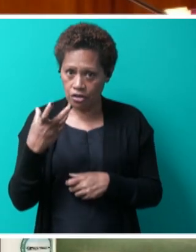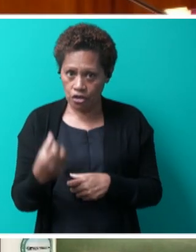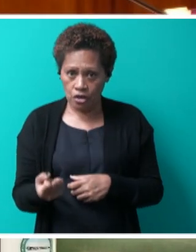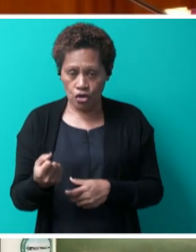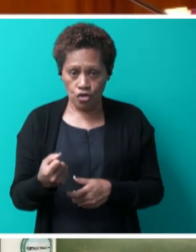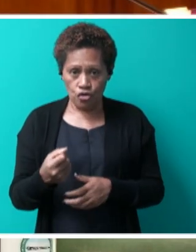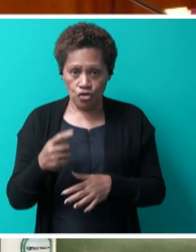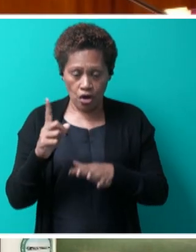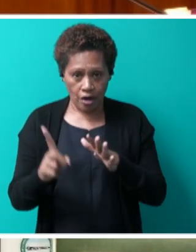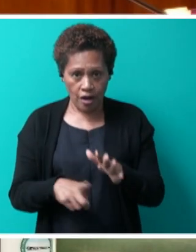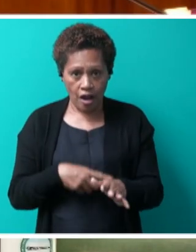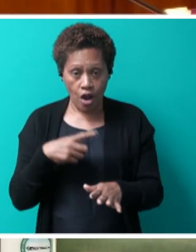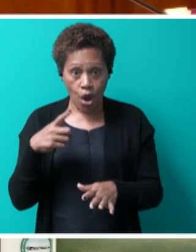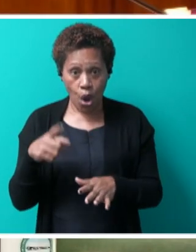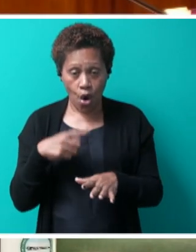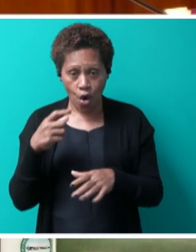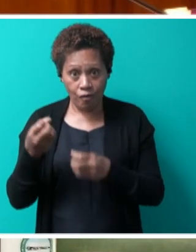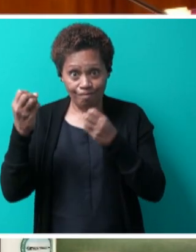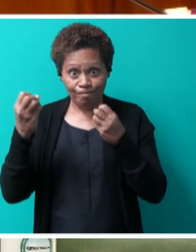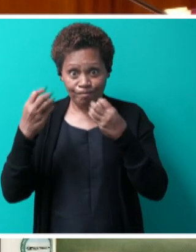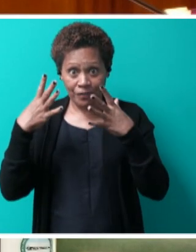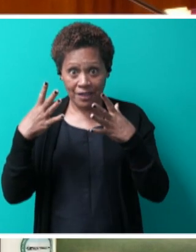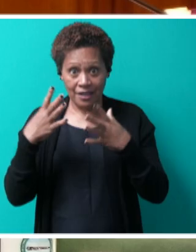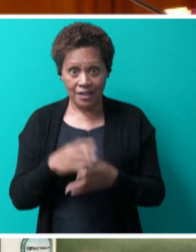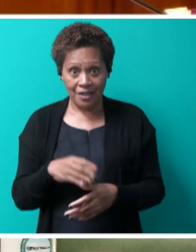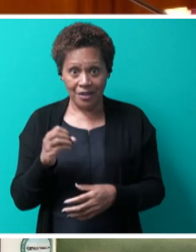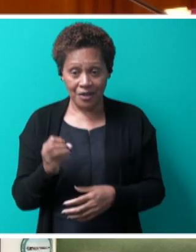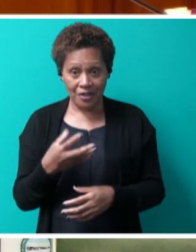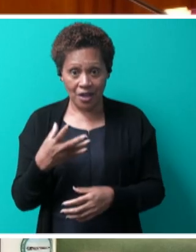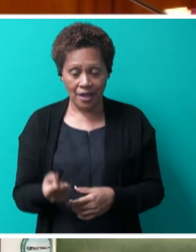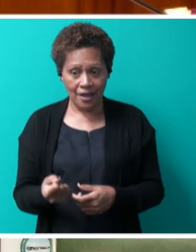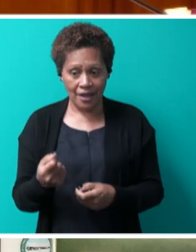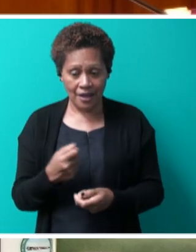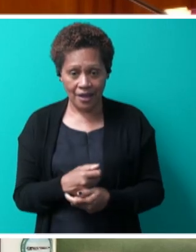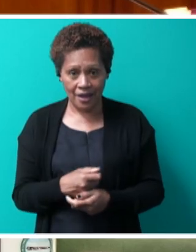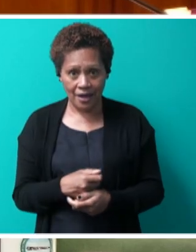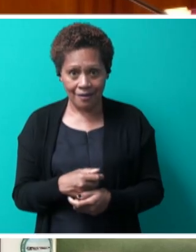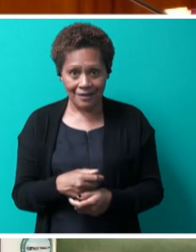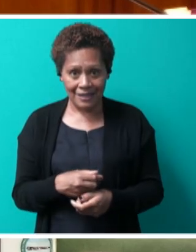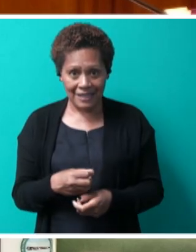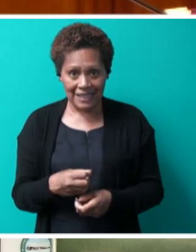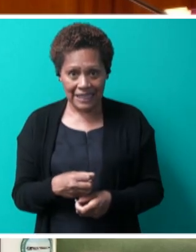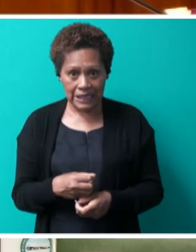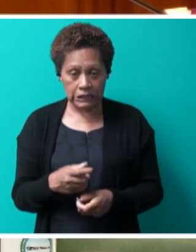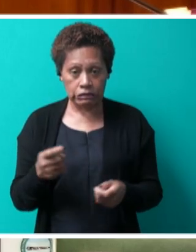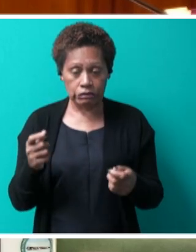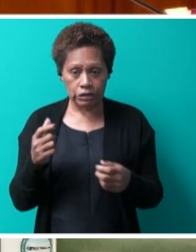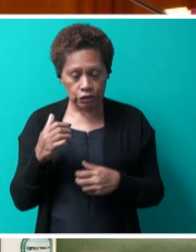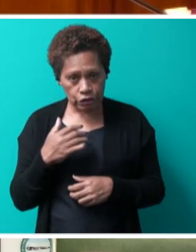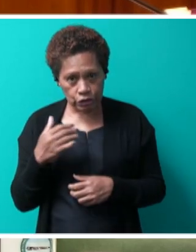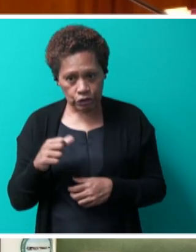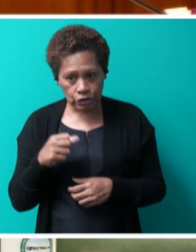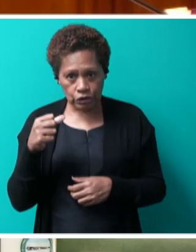kita ngai ndo ngole na lebih bakar mataki kasi sa pagabuli tal nga na leni bu na meraw na iwali kina pagkain tag na talibuni